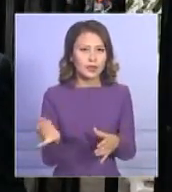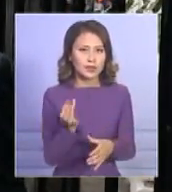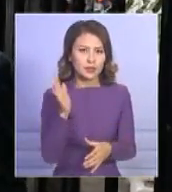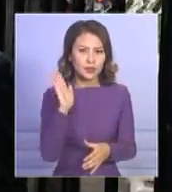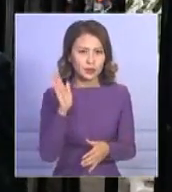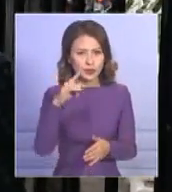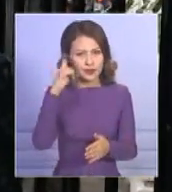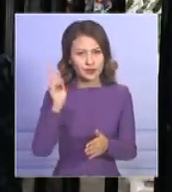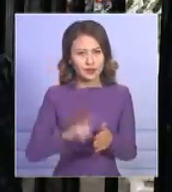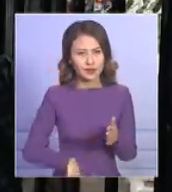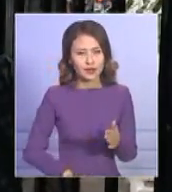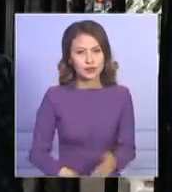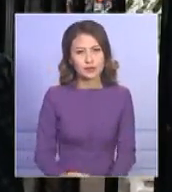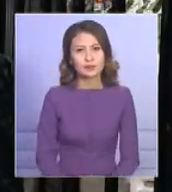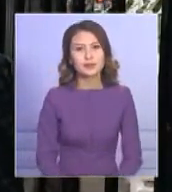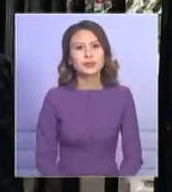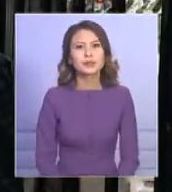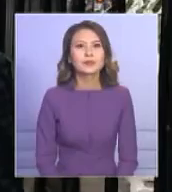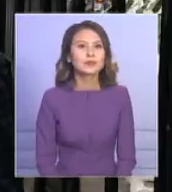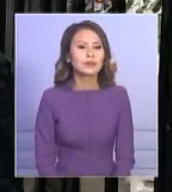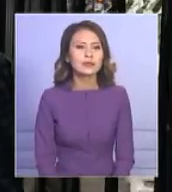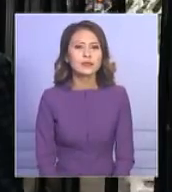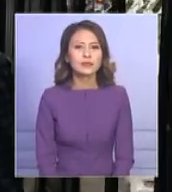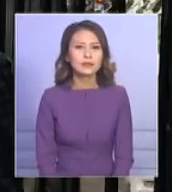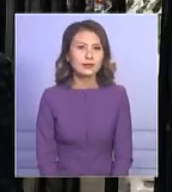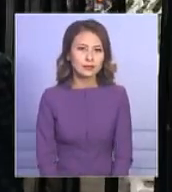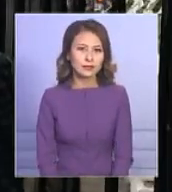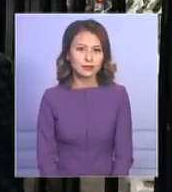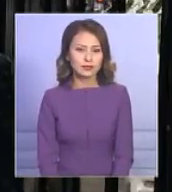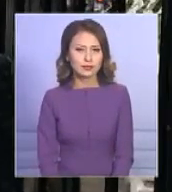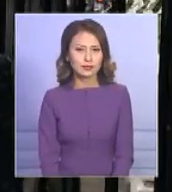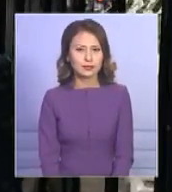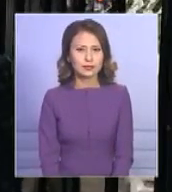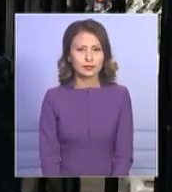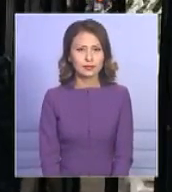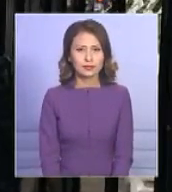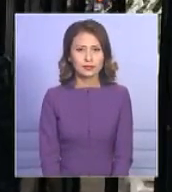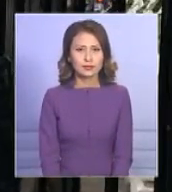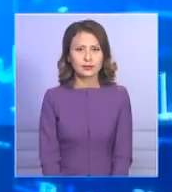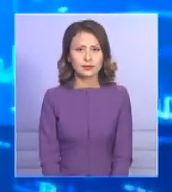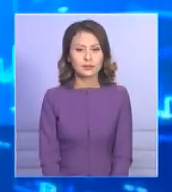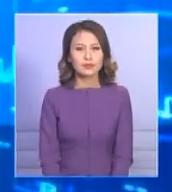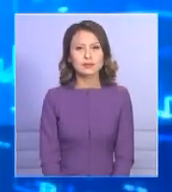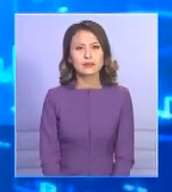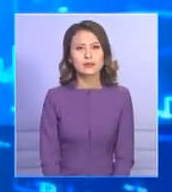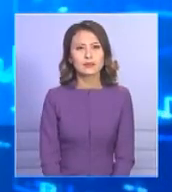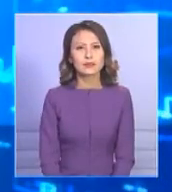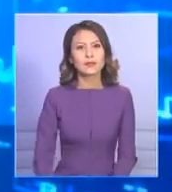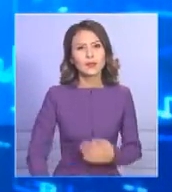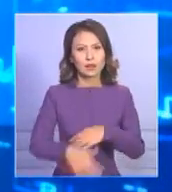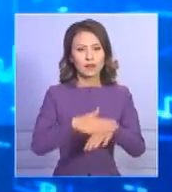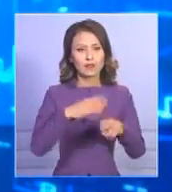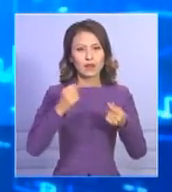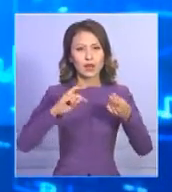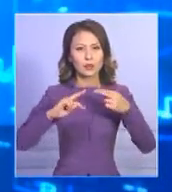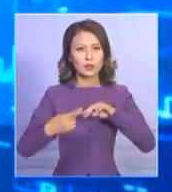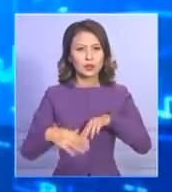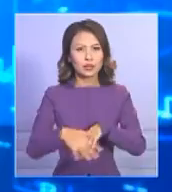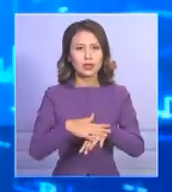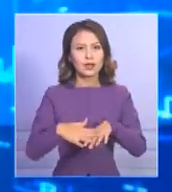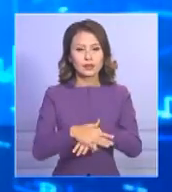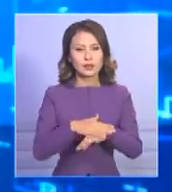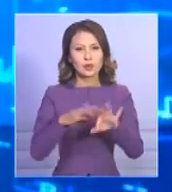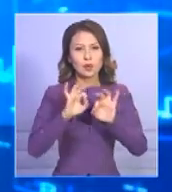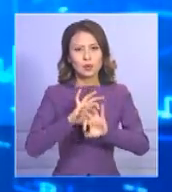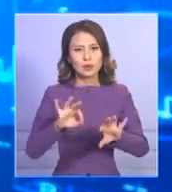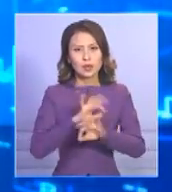сенімде. Ғалымжан Қараманұлы, Лондон, арнайы хабар 24 үшін. Еліміздің валюта нарығындағы соңғы